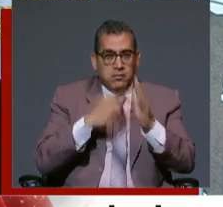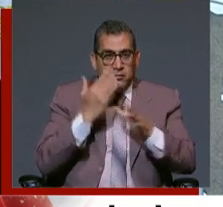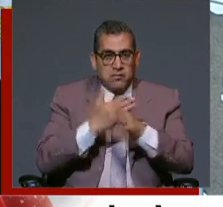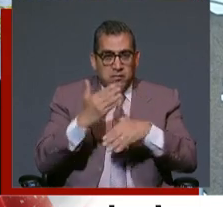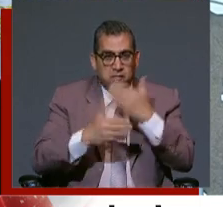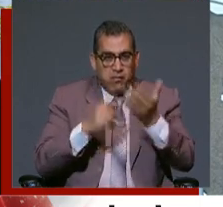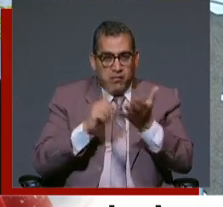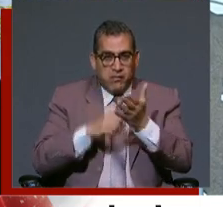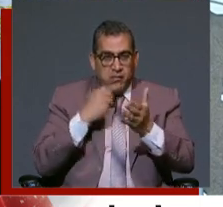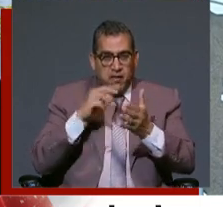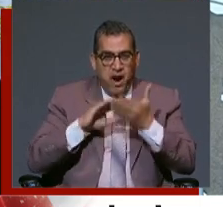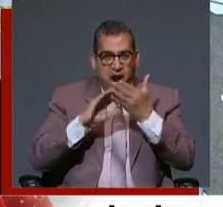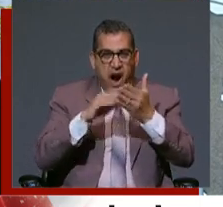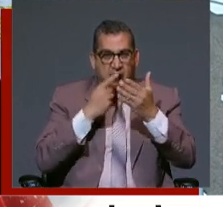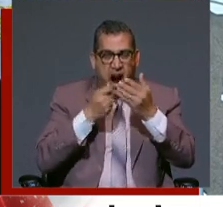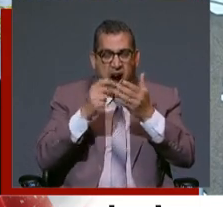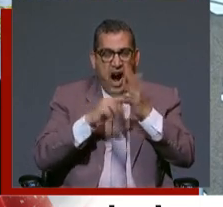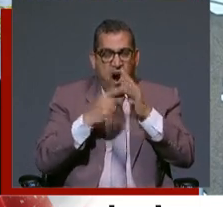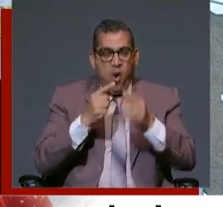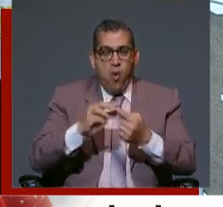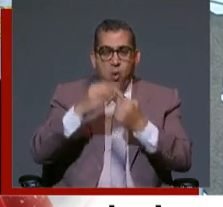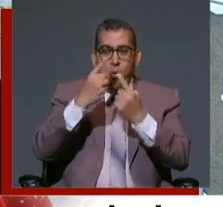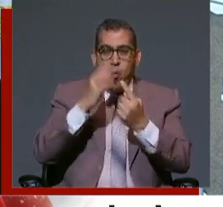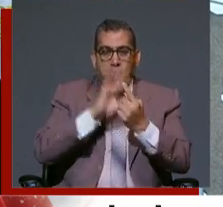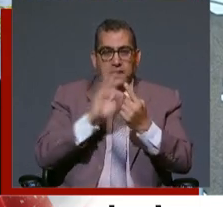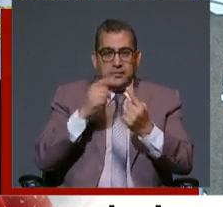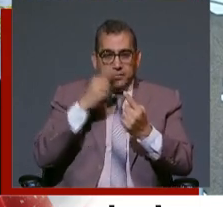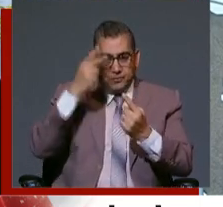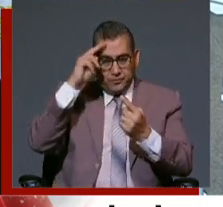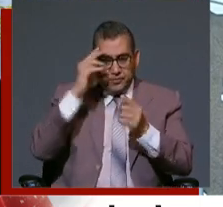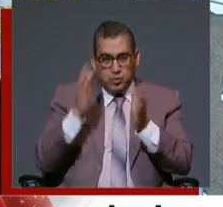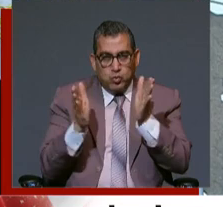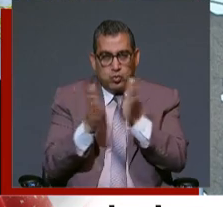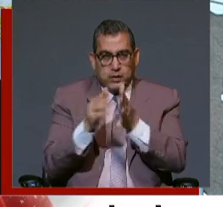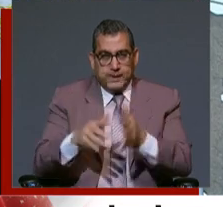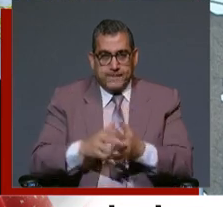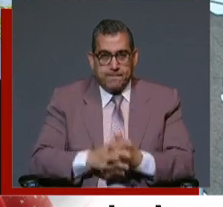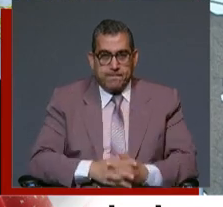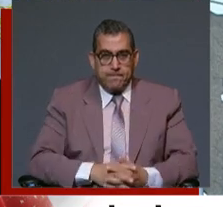الرافعة النقدية والمالية الوحيدة بمعناها الضيق.